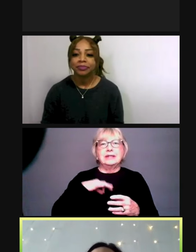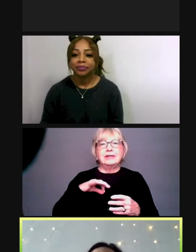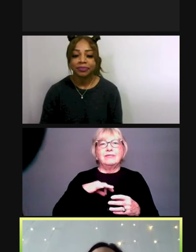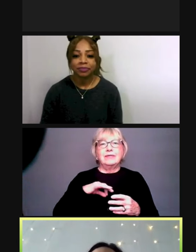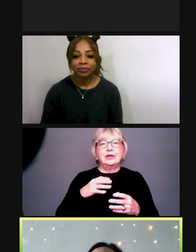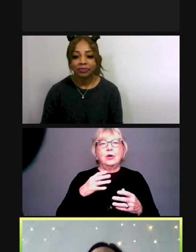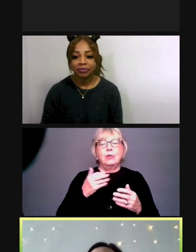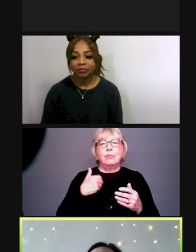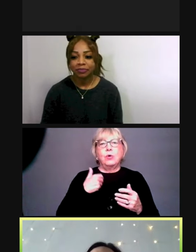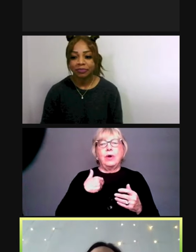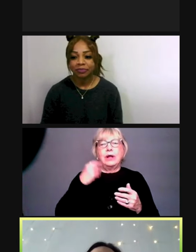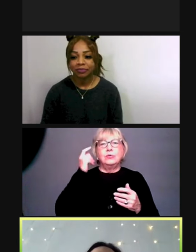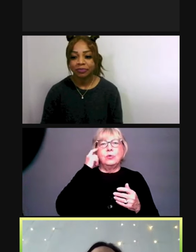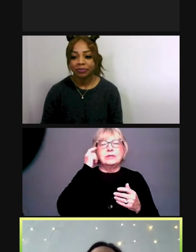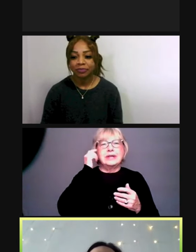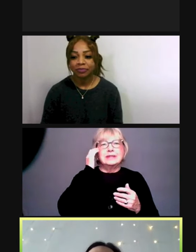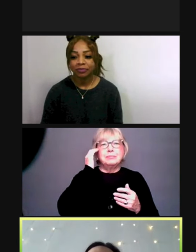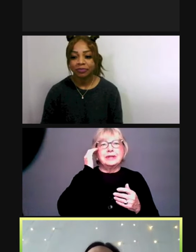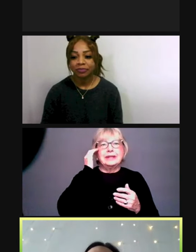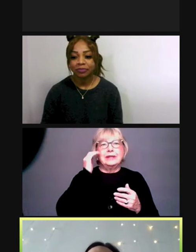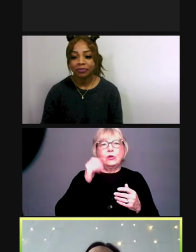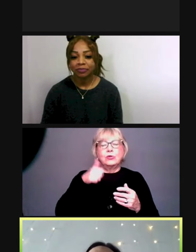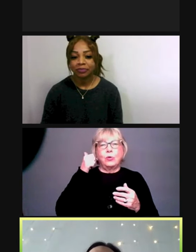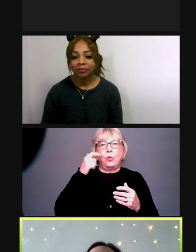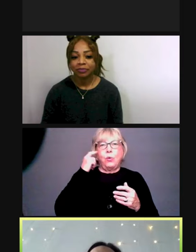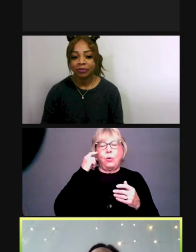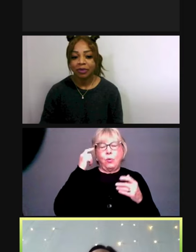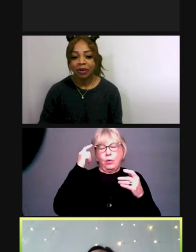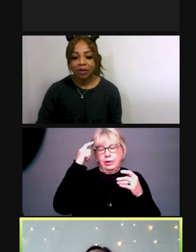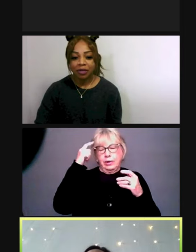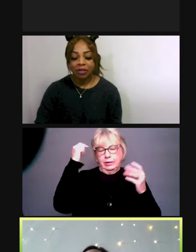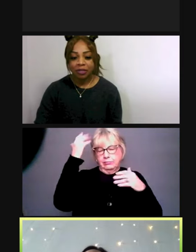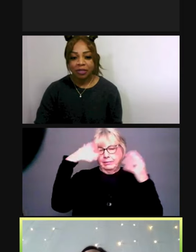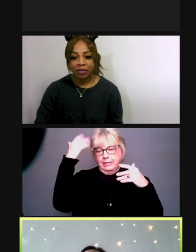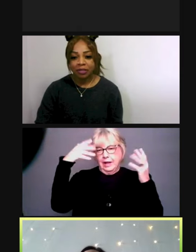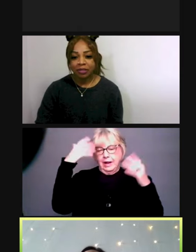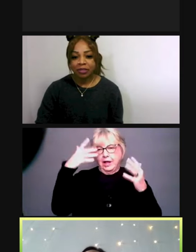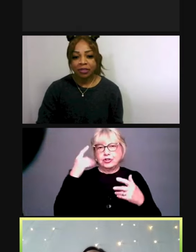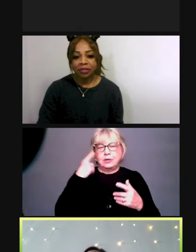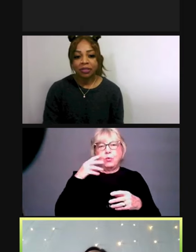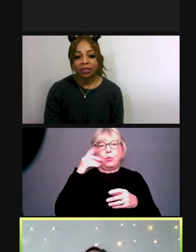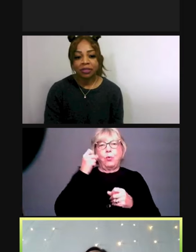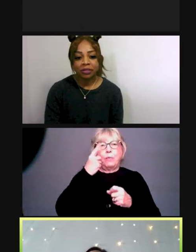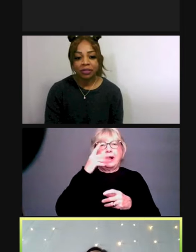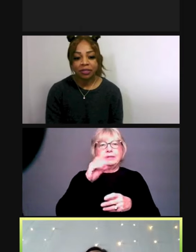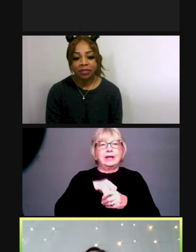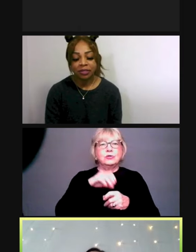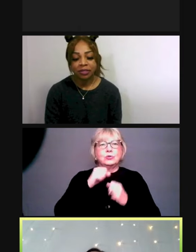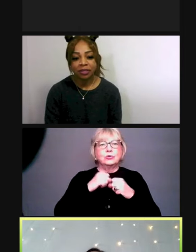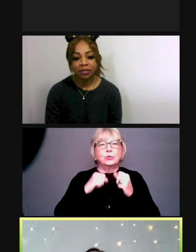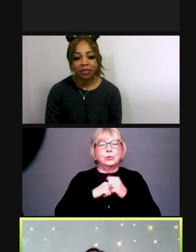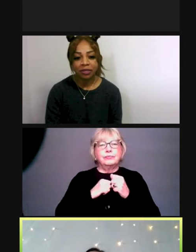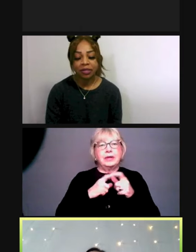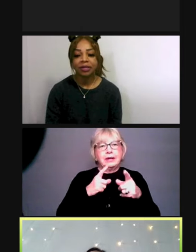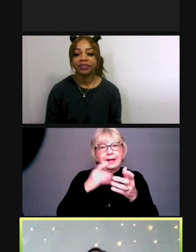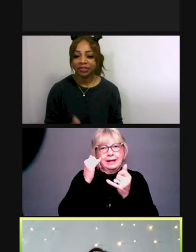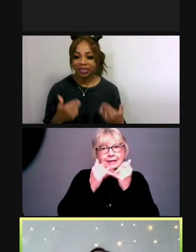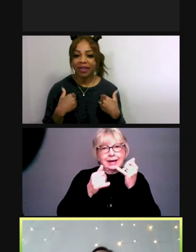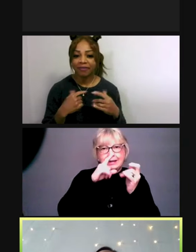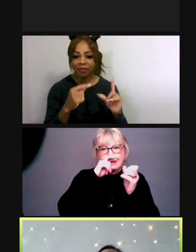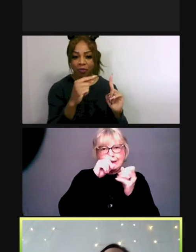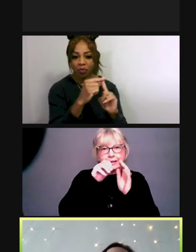trop différents, trop sauvages pour s'intégrer à ces structures. Et dans cette dernière image, je présente